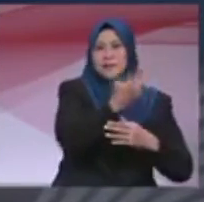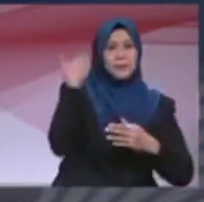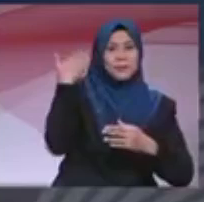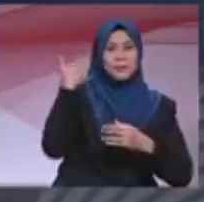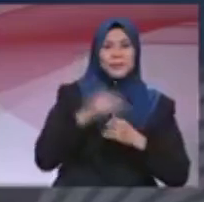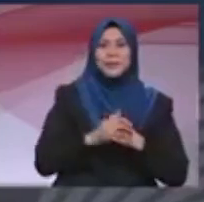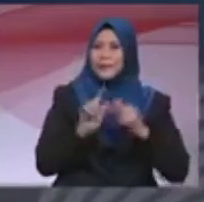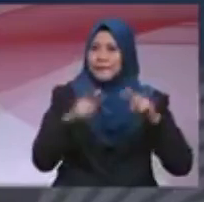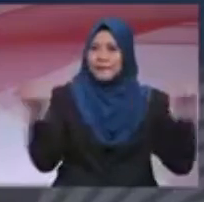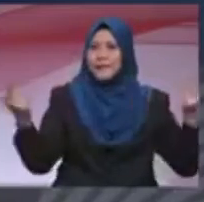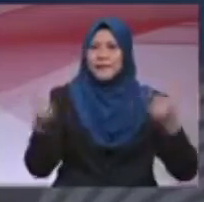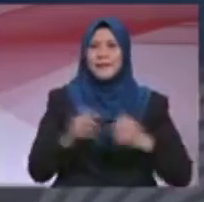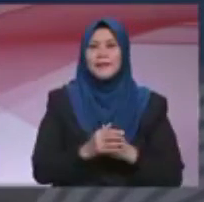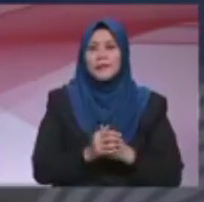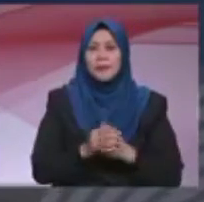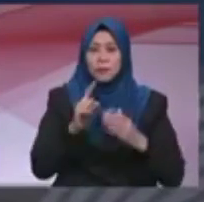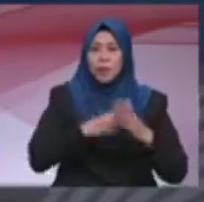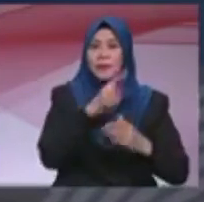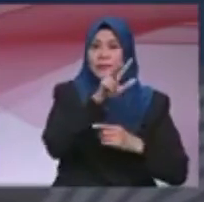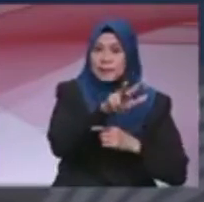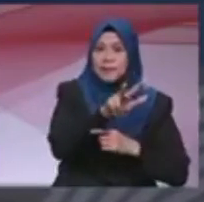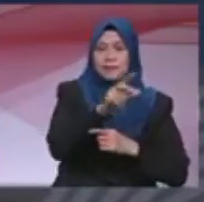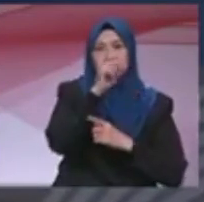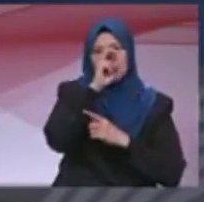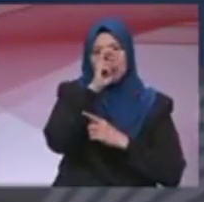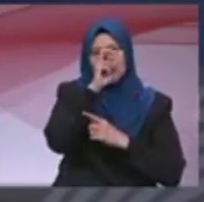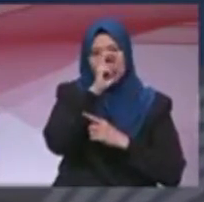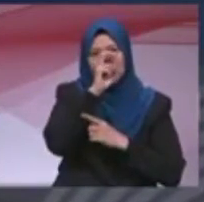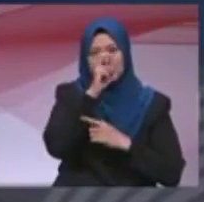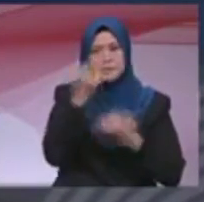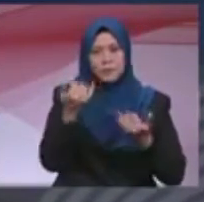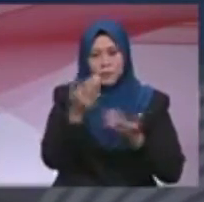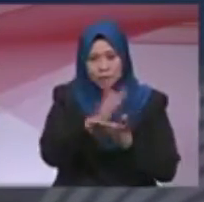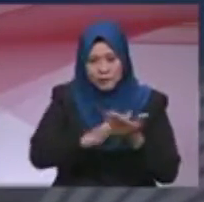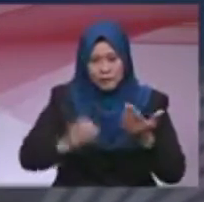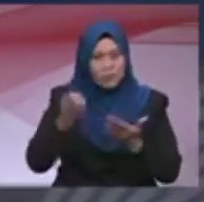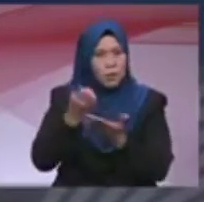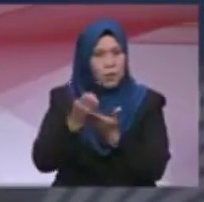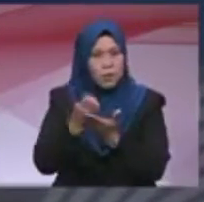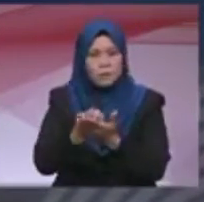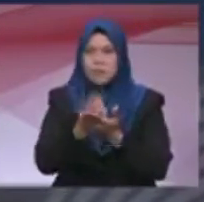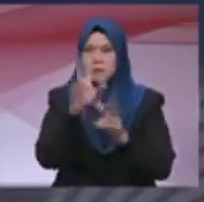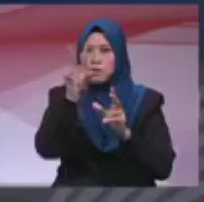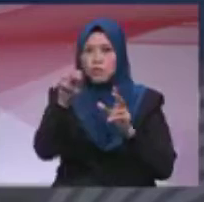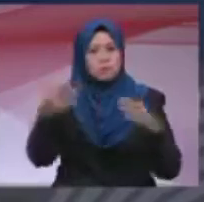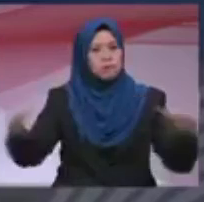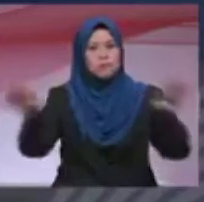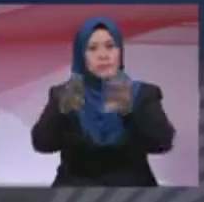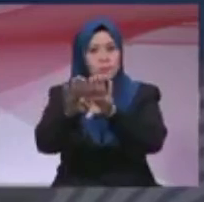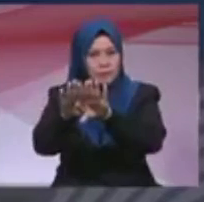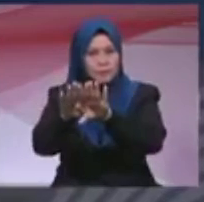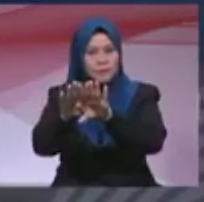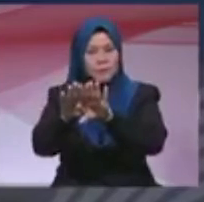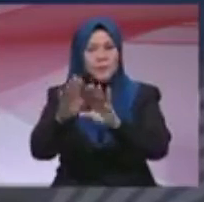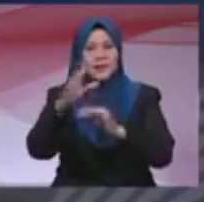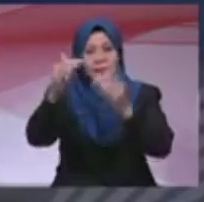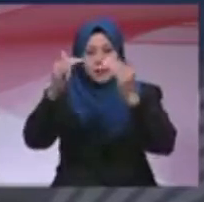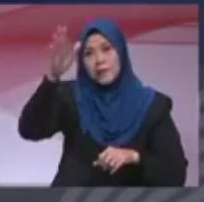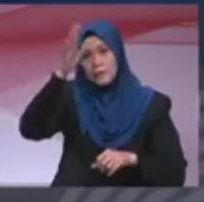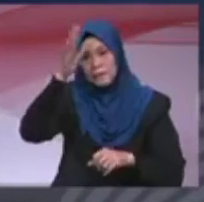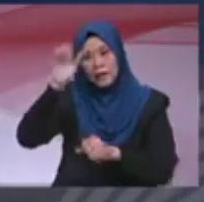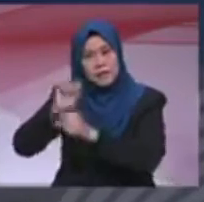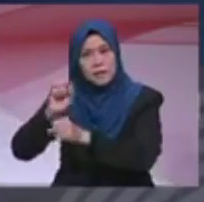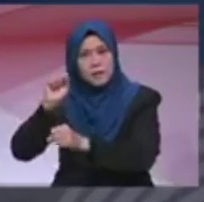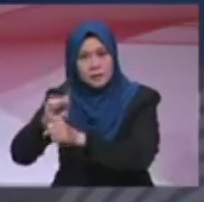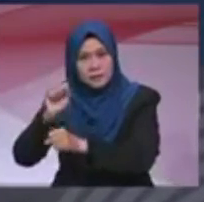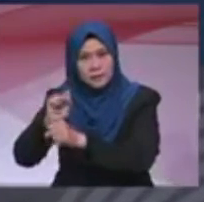yang dilaksanakan pada bulan Mac adalah lebih ketat, di mana sektor-sektor ekonomi tidak dibuka, manakala apa yang